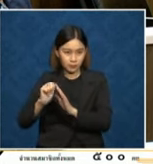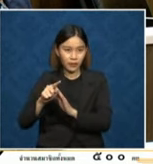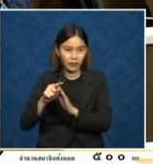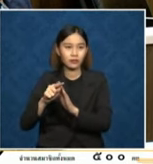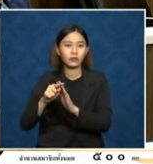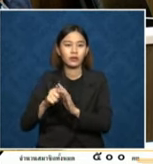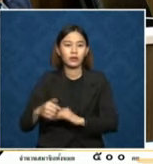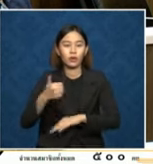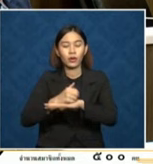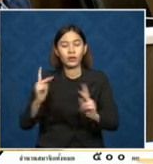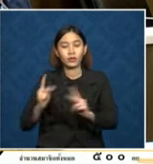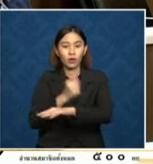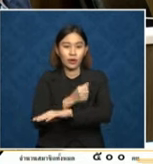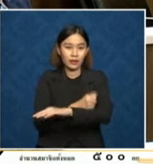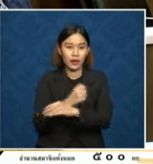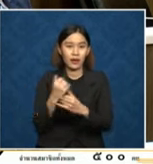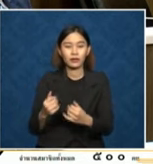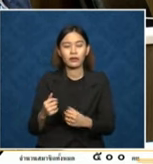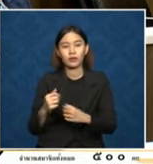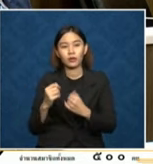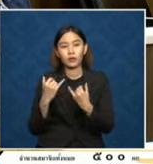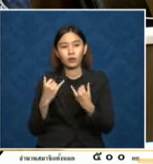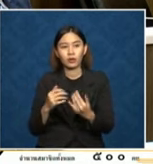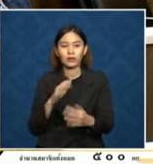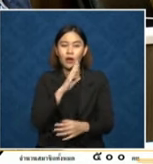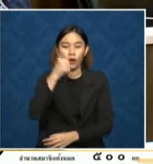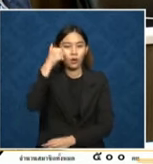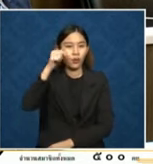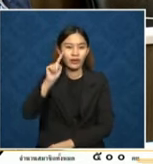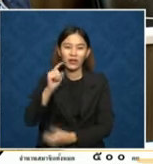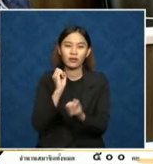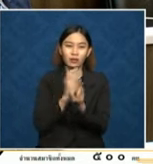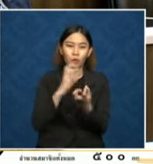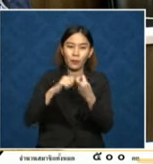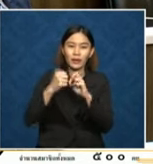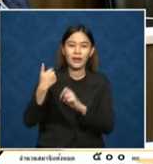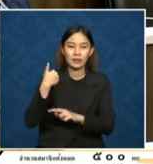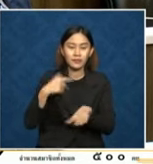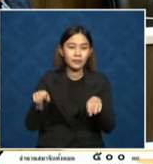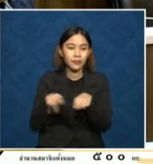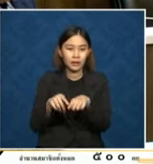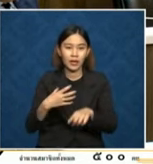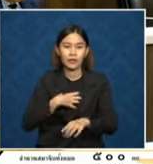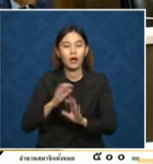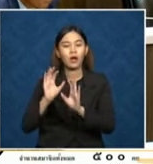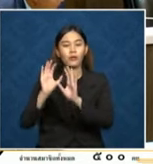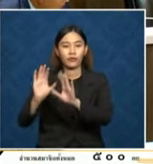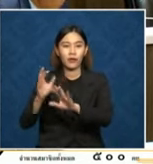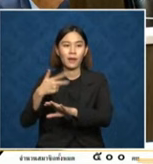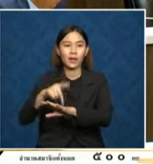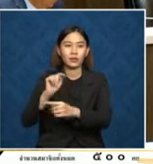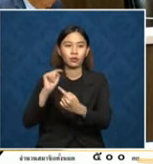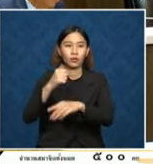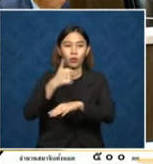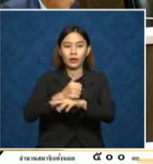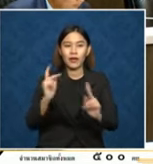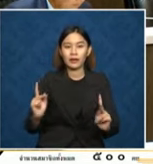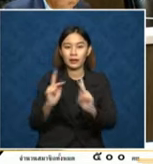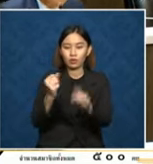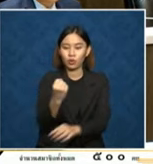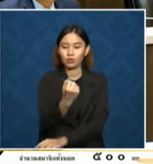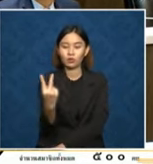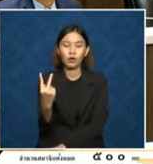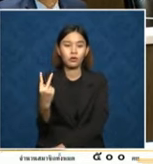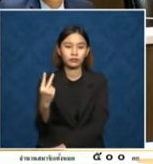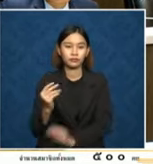ครับความคืบหน้าของลูกจ้างนะครับแม้แต่วันเดียวลูกจ้างก็เดือดร้อนอย่างมากนะครับก็ฝากท่านประธานไปถึงรัฐมนตรีทั้งสองท่านด้วยครับ